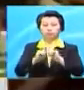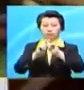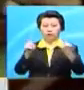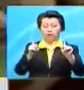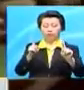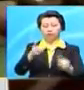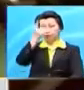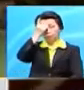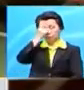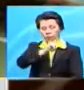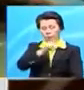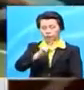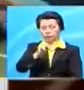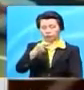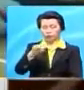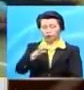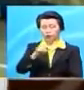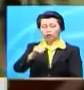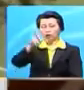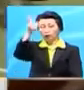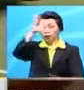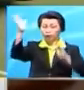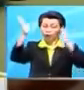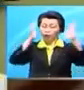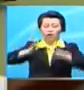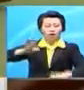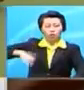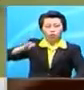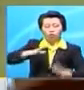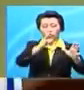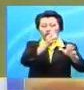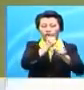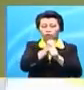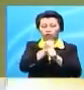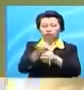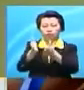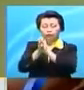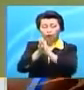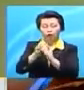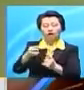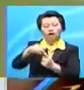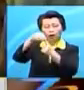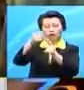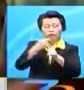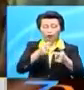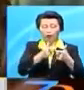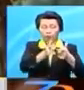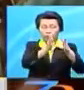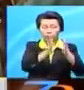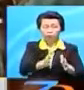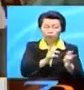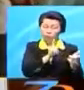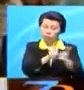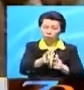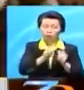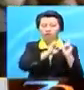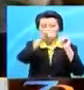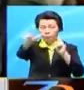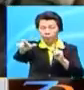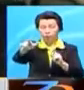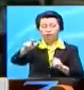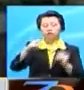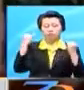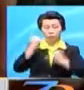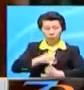Bagaimanapun, menurut Datuk Seri Dr. Ahmad Zahid, Kerajaan Malaysia belum mendapat permintaan khusus daripada pelarian berhubung kebenaran menunaikan